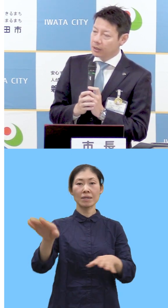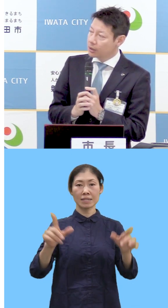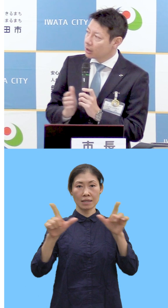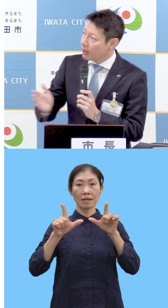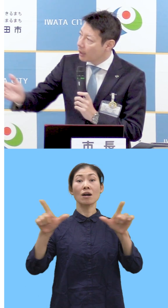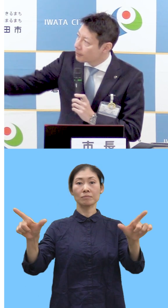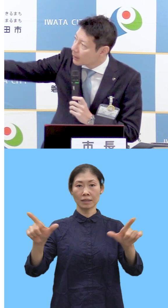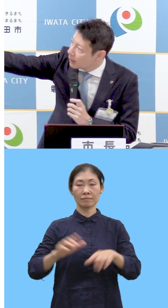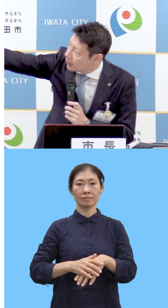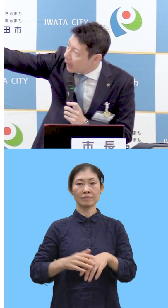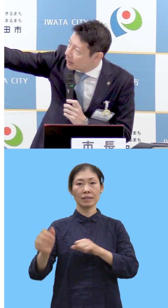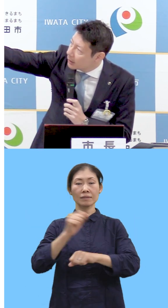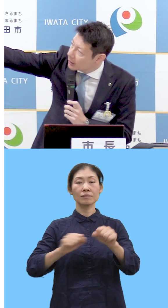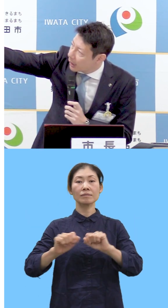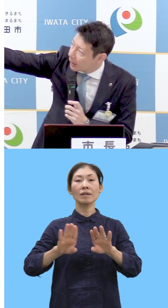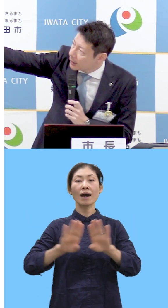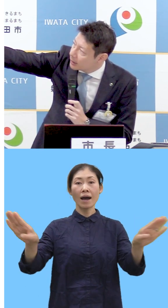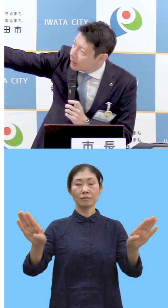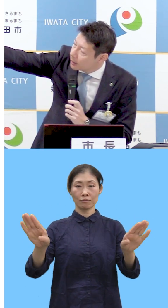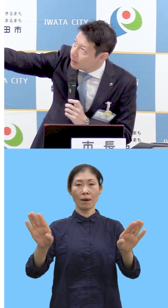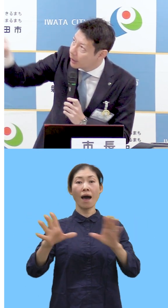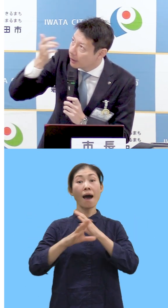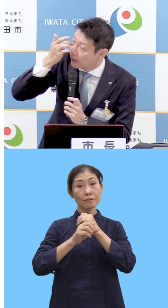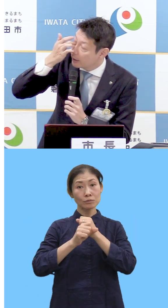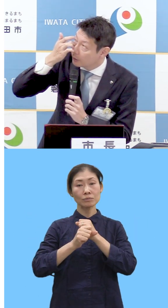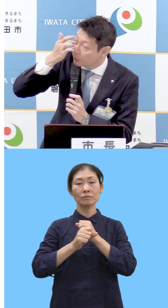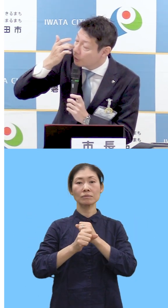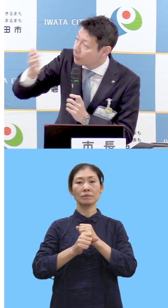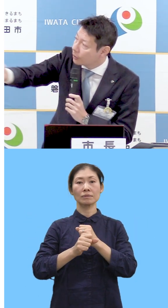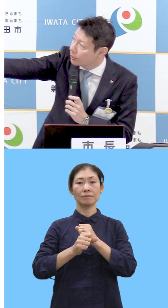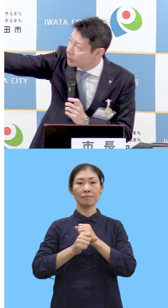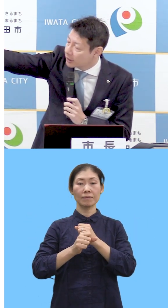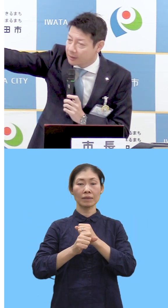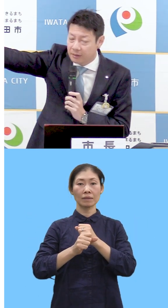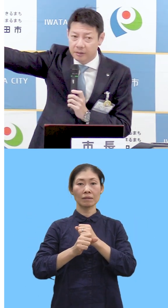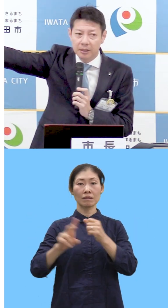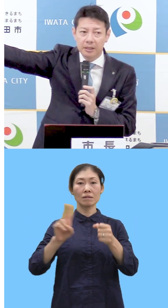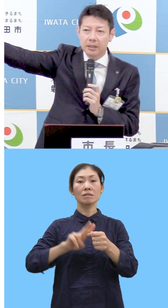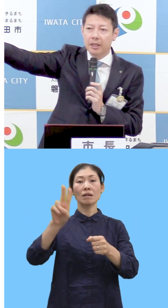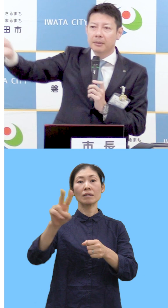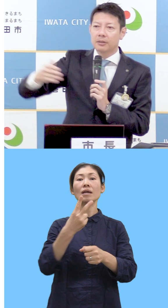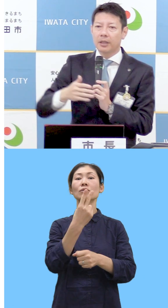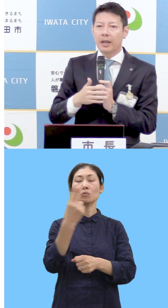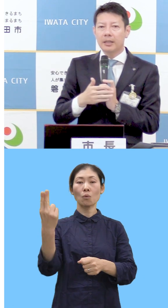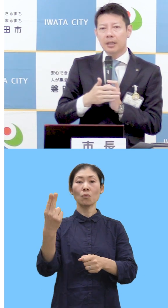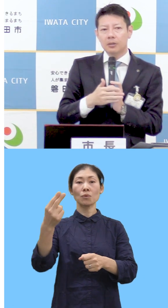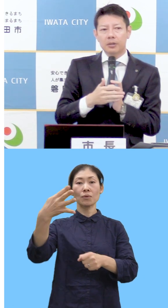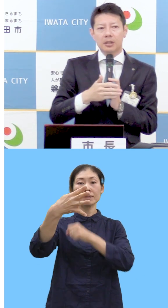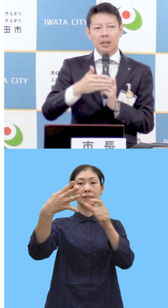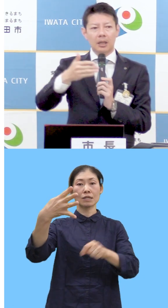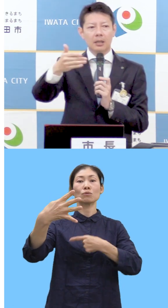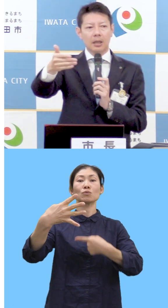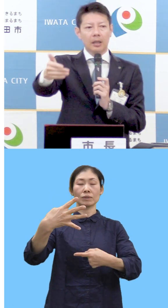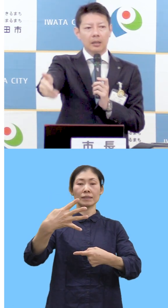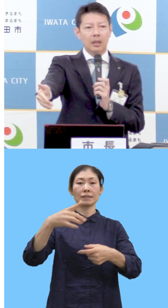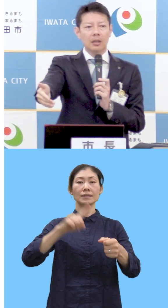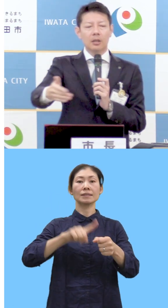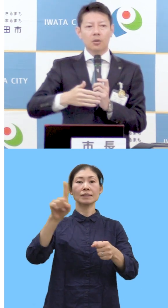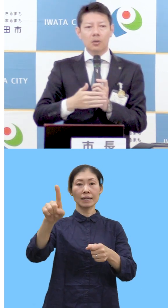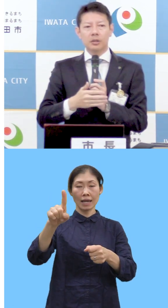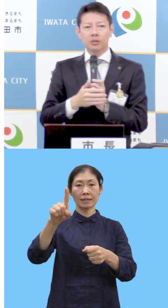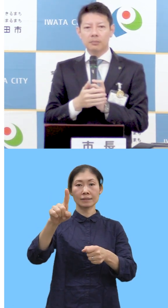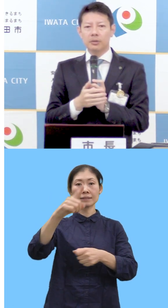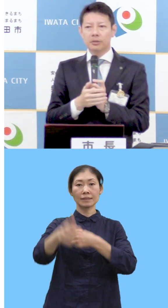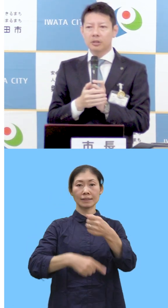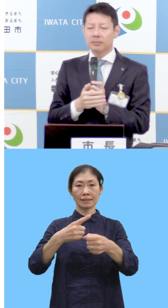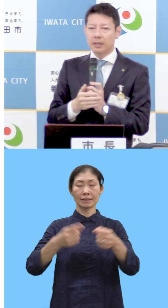用開始時期は再来年度の4月1日でありますので、来年度1年間かけて